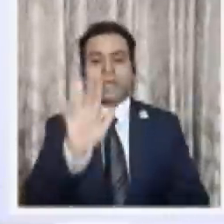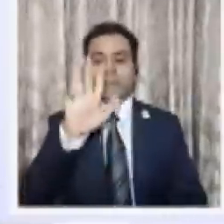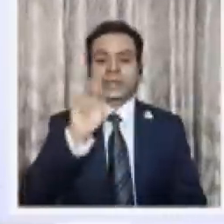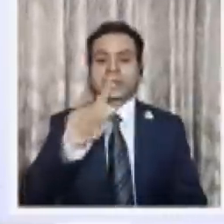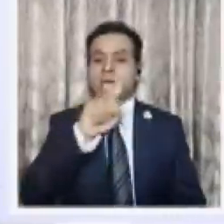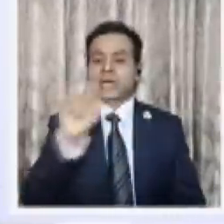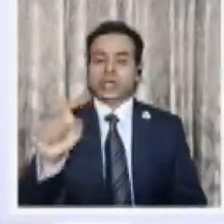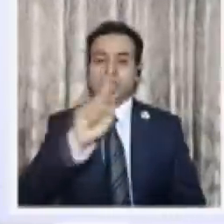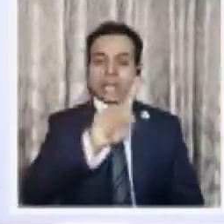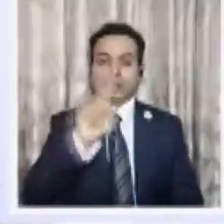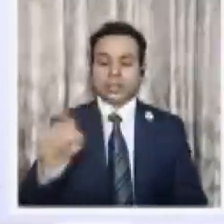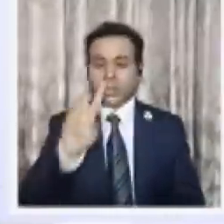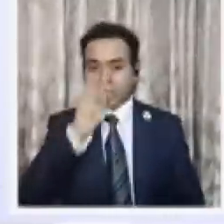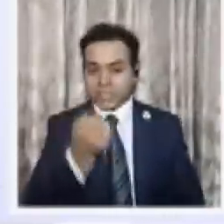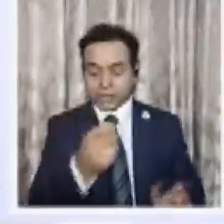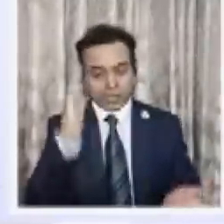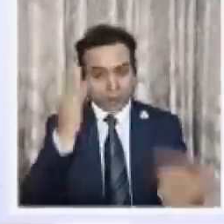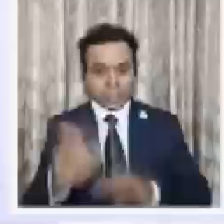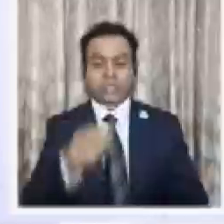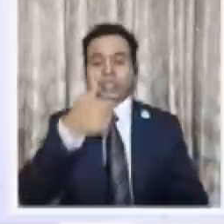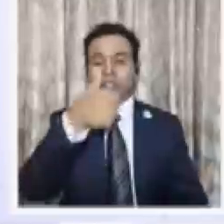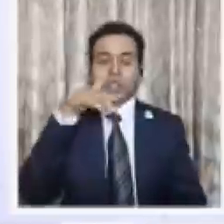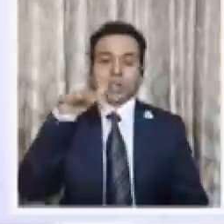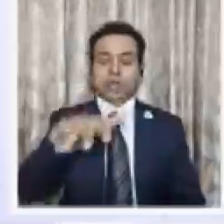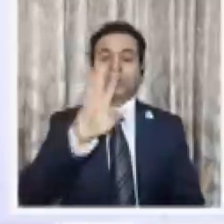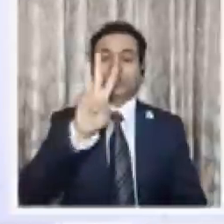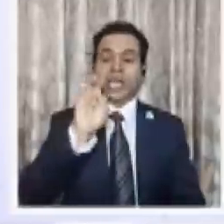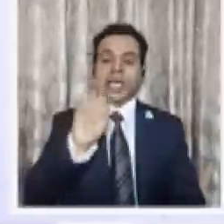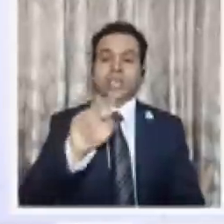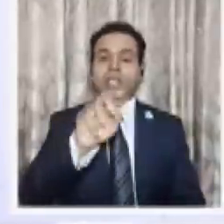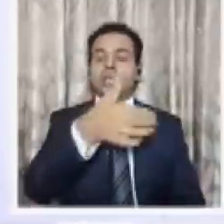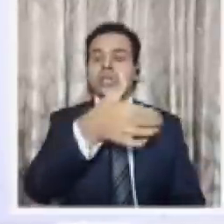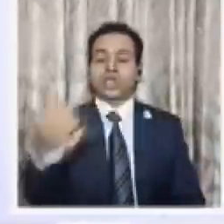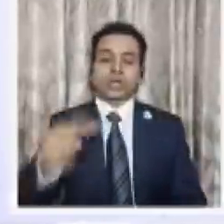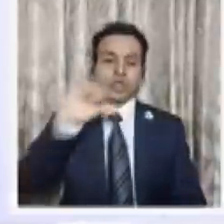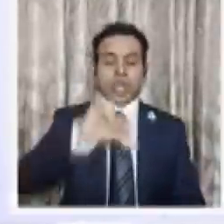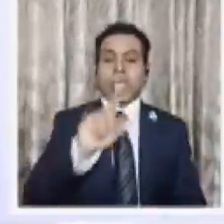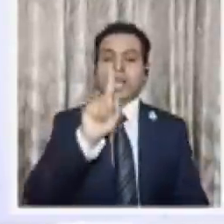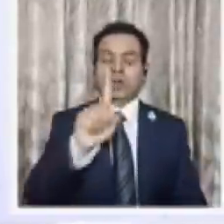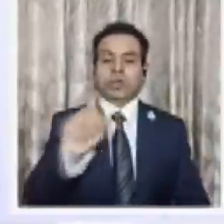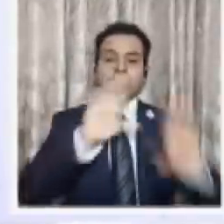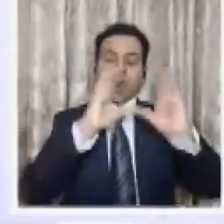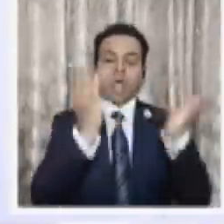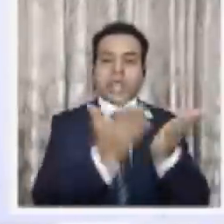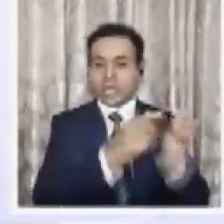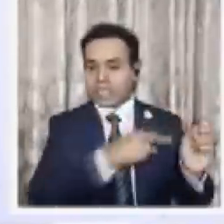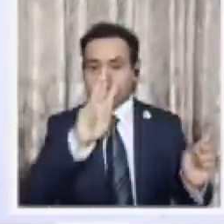1,43,48,858 জন। মৃত্যুবরণ করেছেন বিশ্বে 24 ঘন্টায় 5,111 জন এবং এ পর্যন্ত